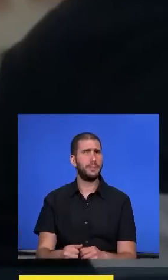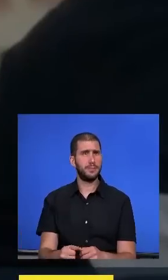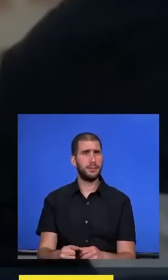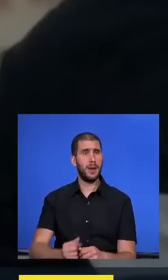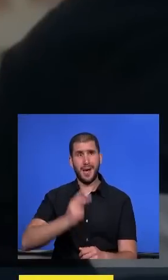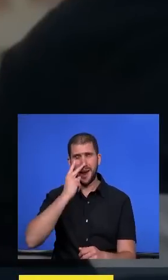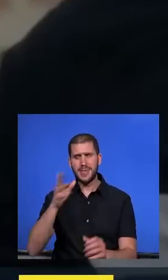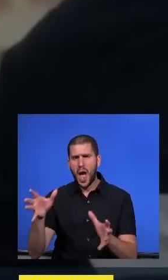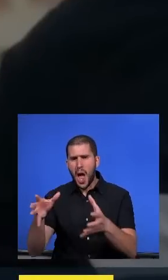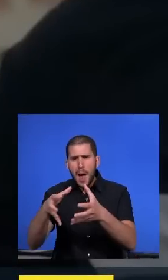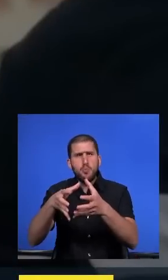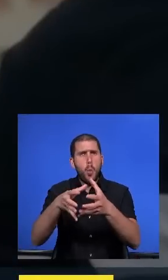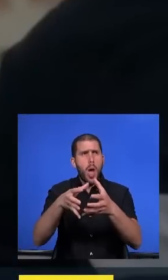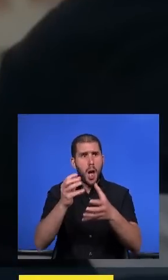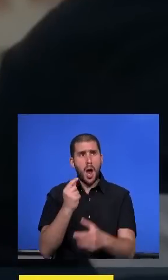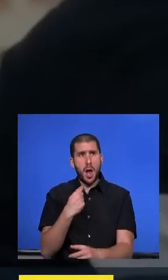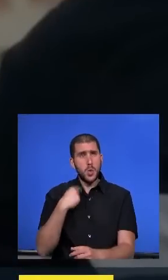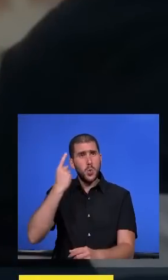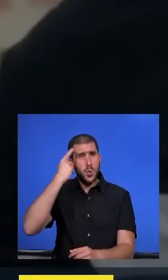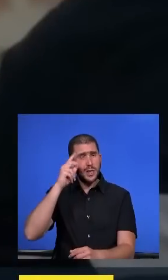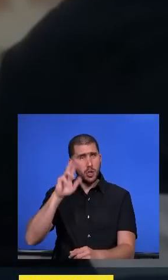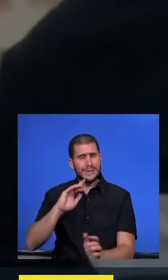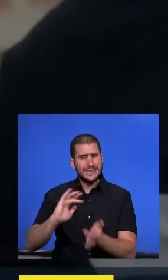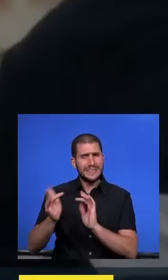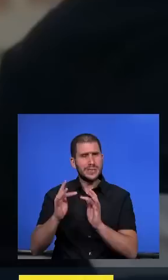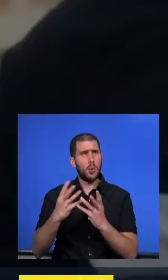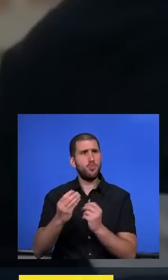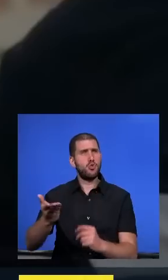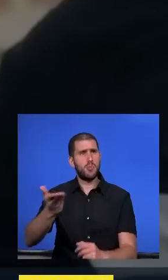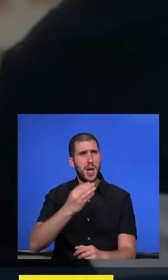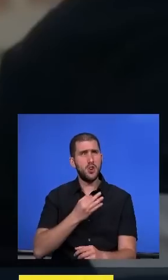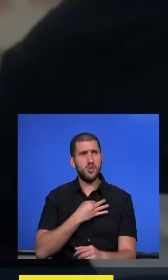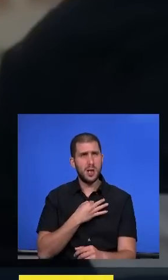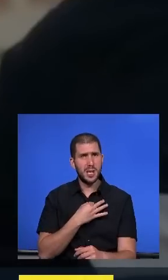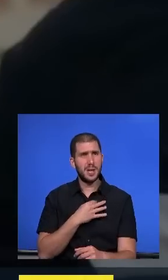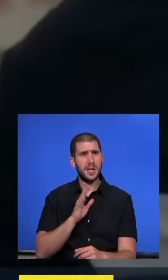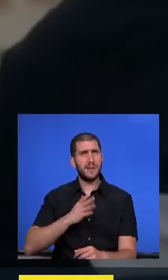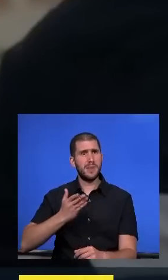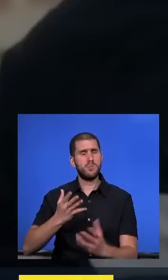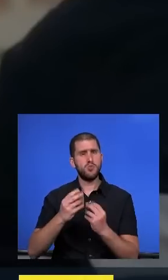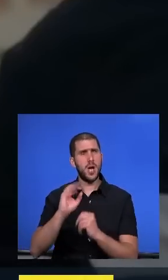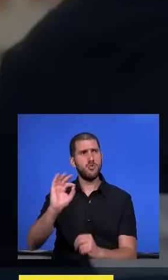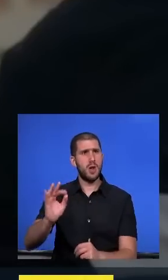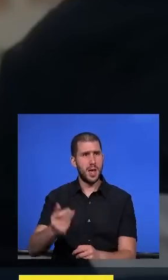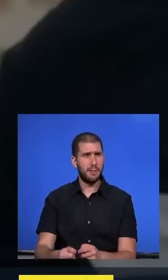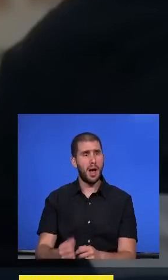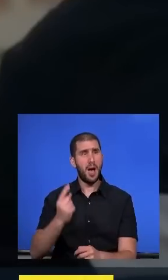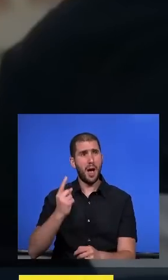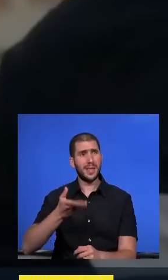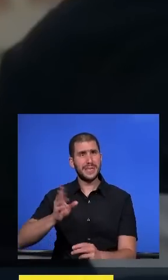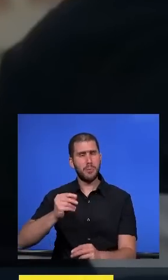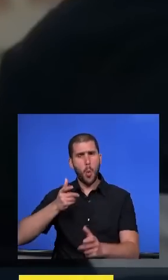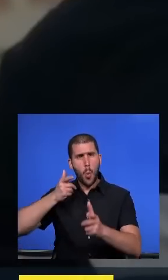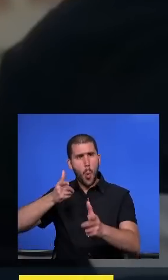ראיתי חמולה, ואני יודע שיש סכסוך בין המשפחה שלי ובין את המשפחה שלהם. אחד יצא